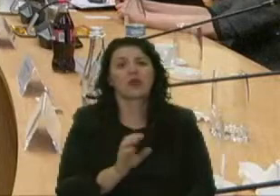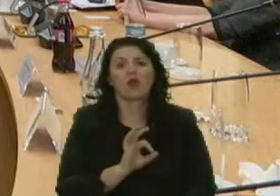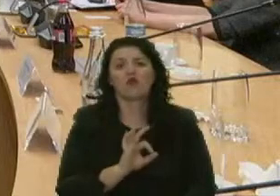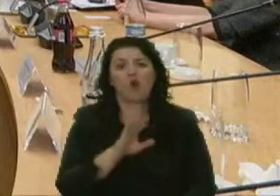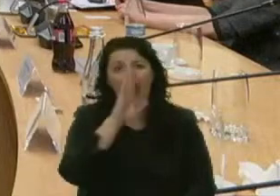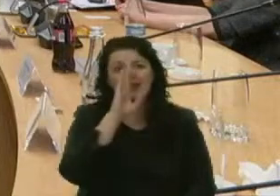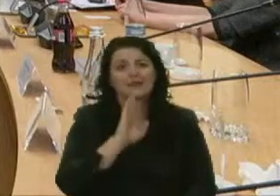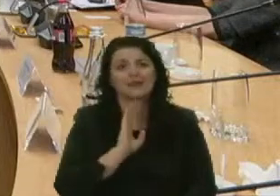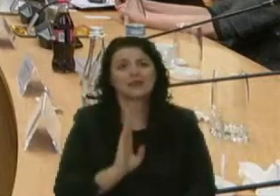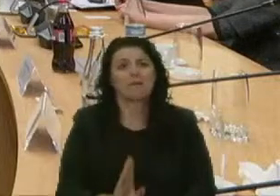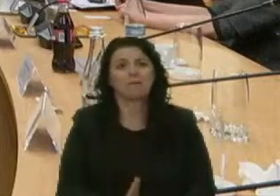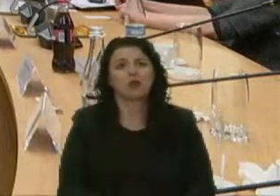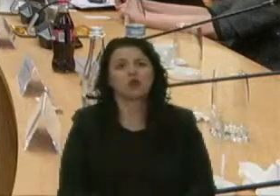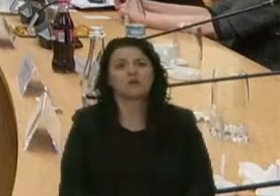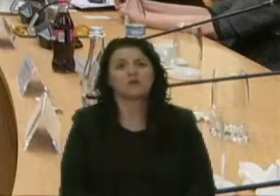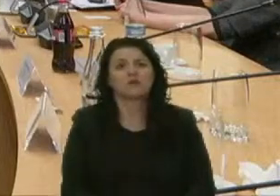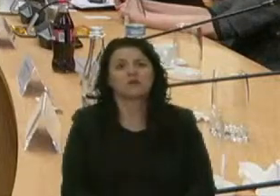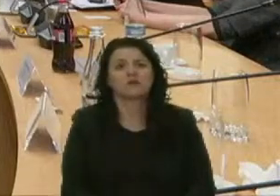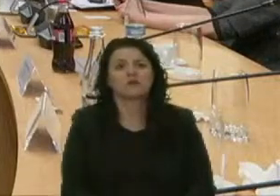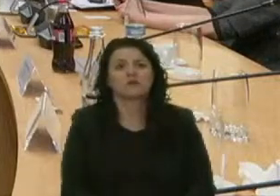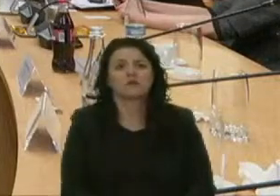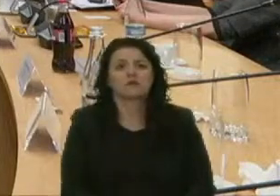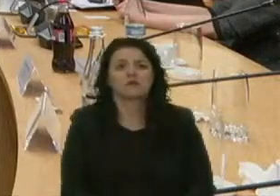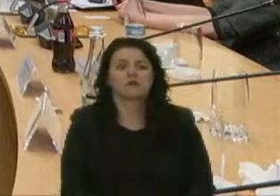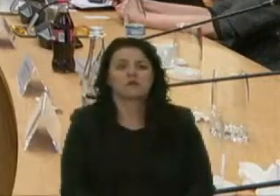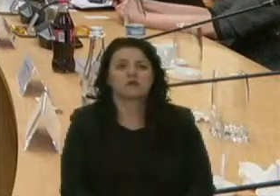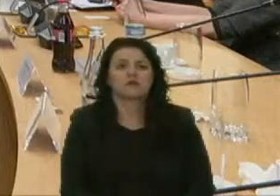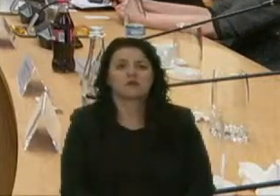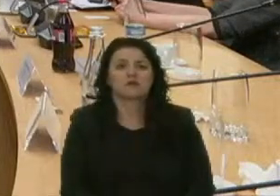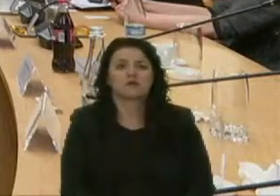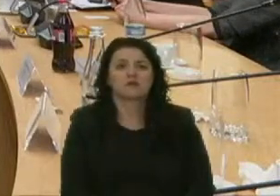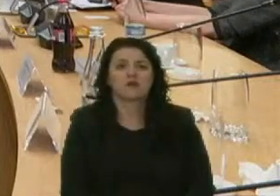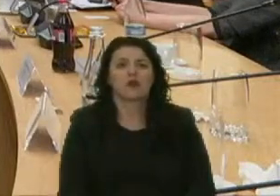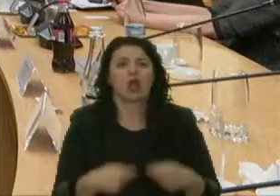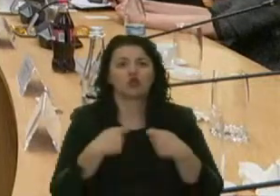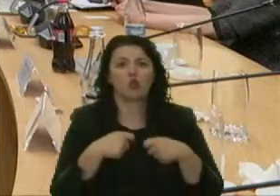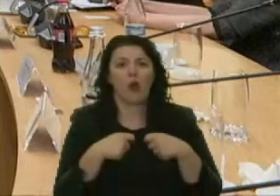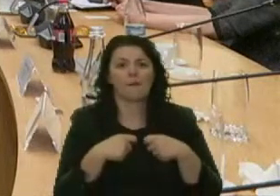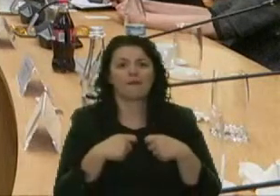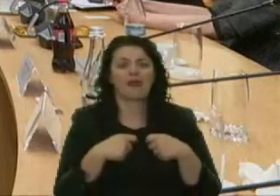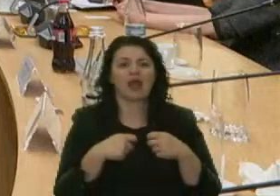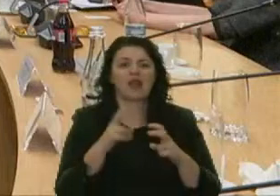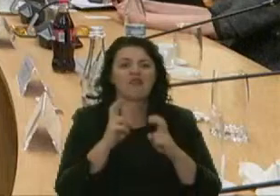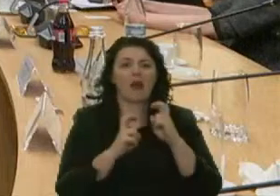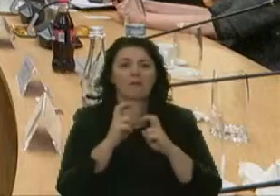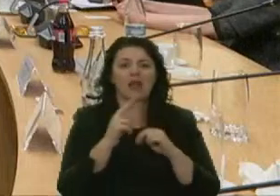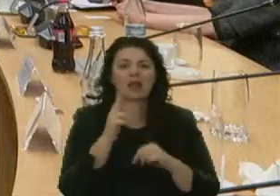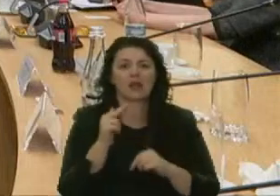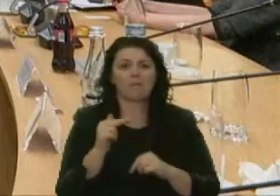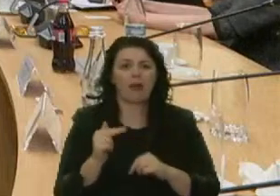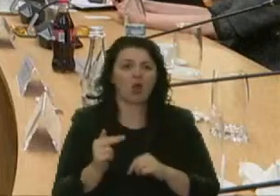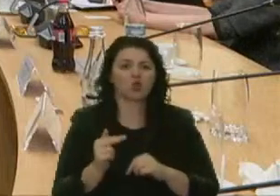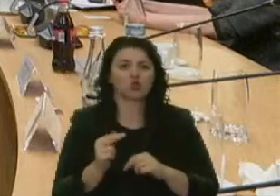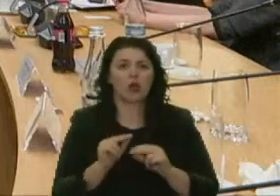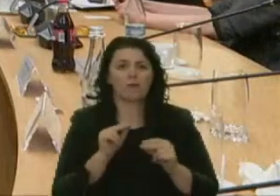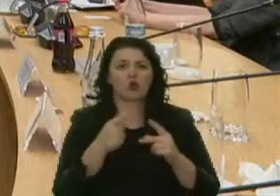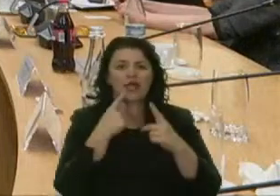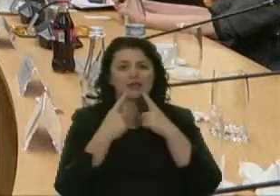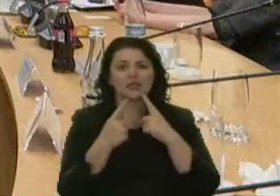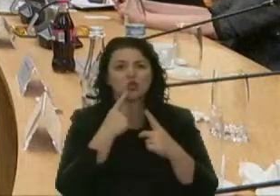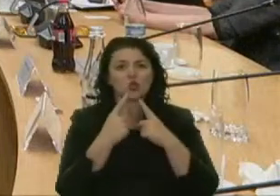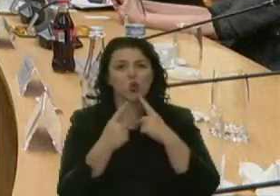simplă problema a că doamna de la fabrica de pensule pune în